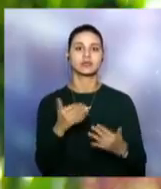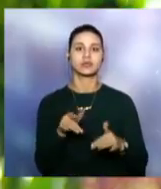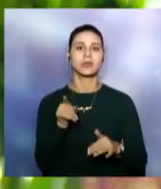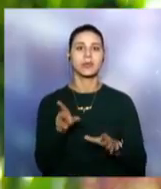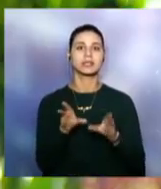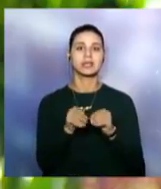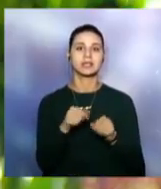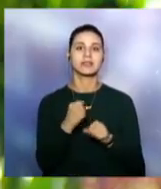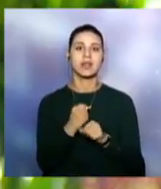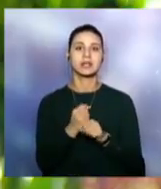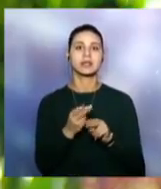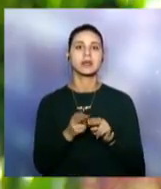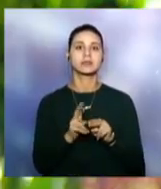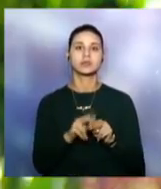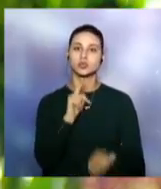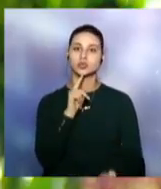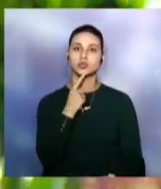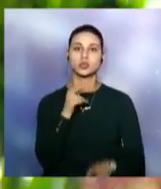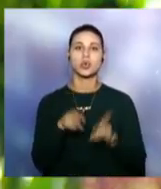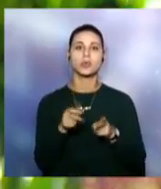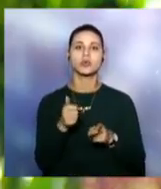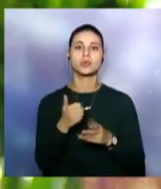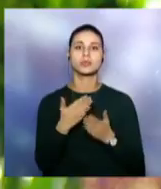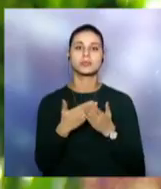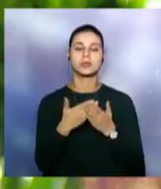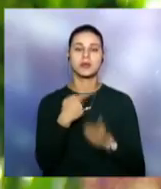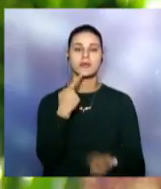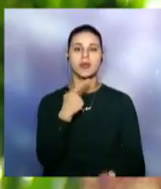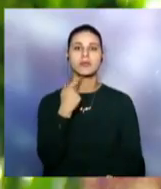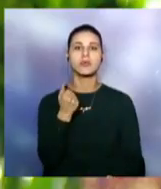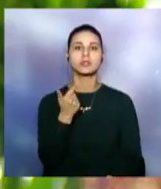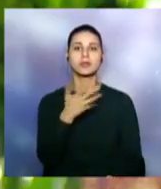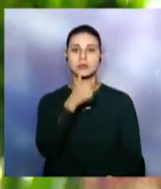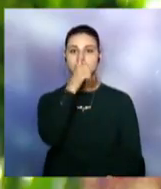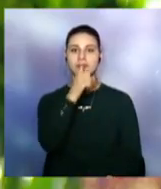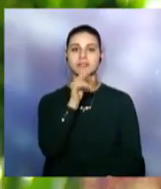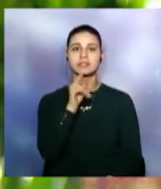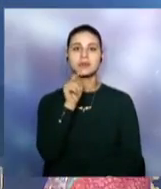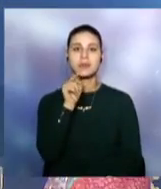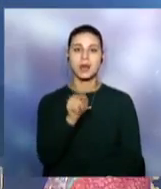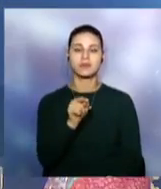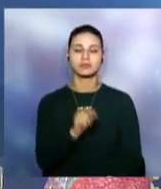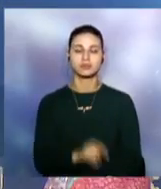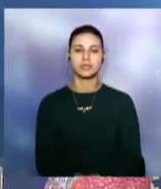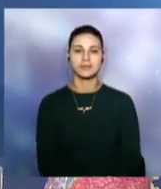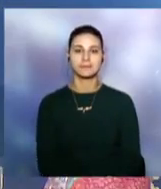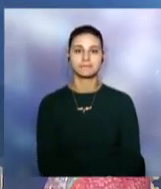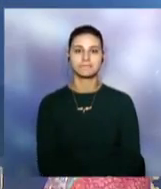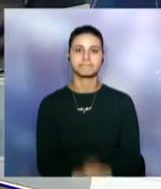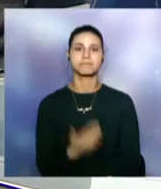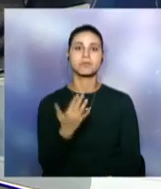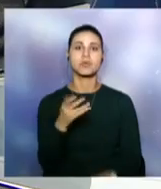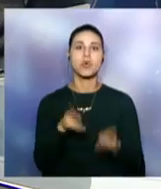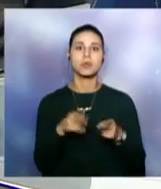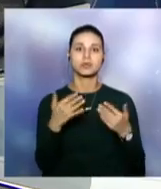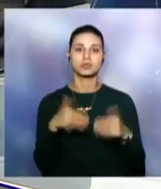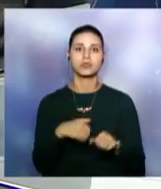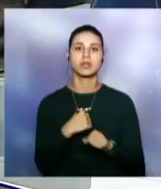მათთან ერთად ვაკეთებთ ისეთ რთულებს ოპერაციებს, რომელიც კეთება მაგალითად რამოდენიმე თვის ბავშვზე, რამოდენიმე ოპერაცია